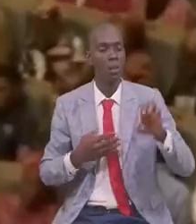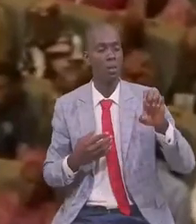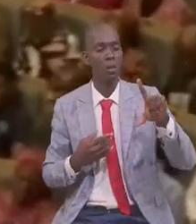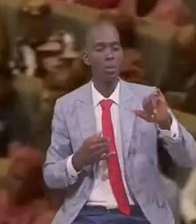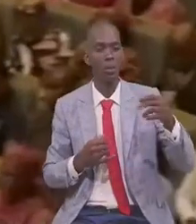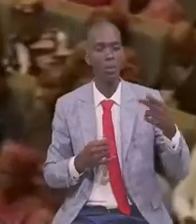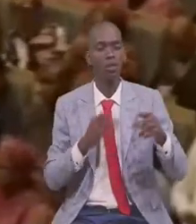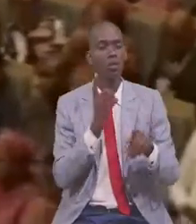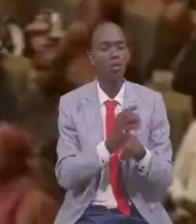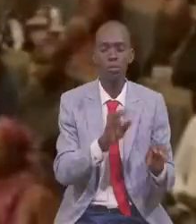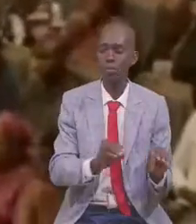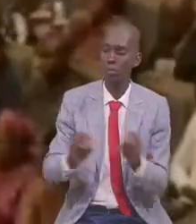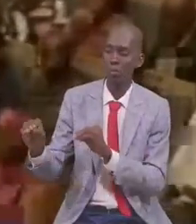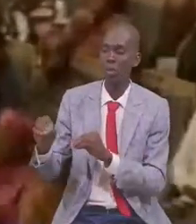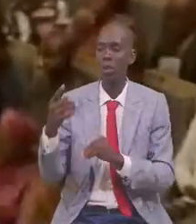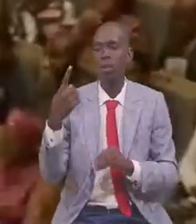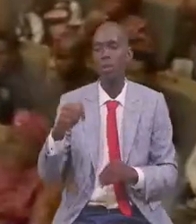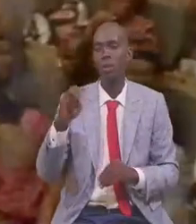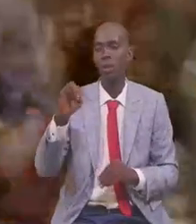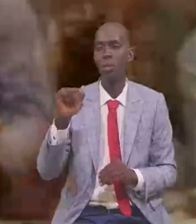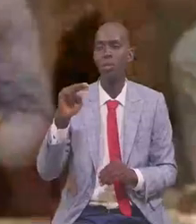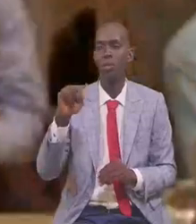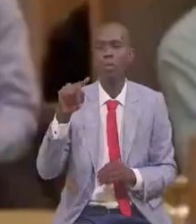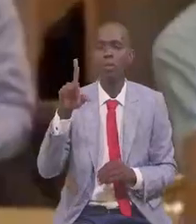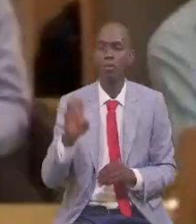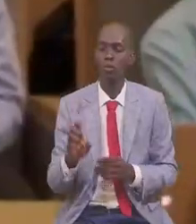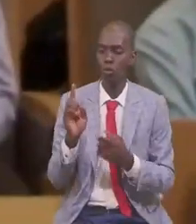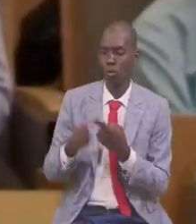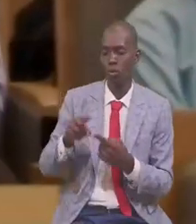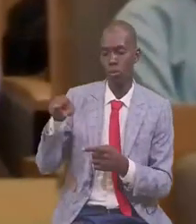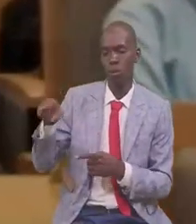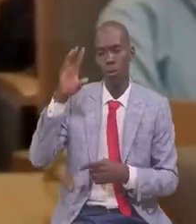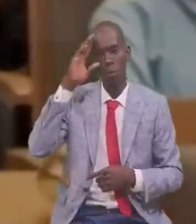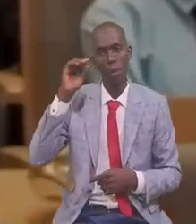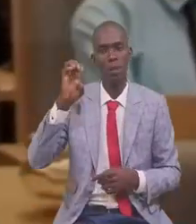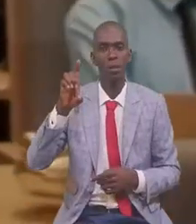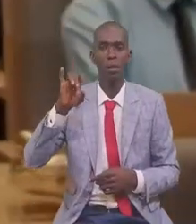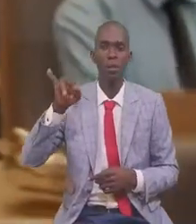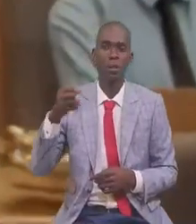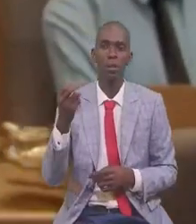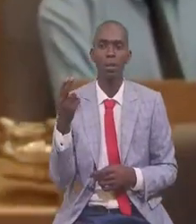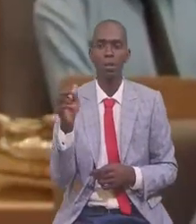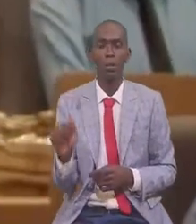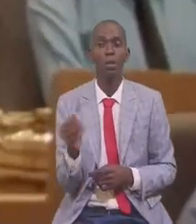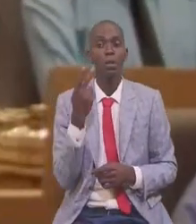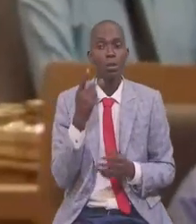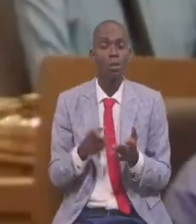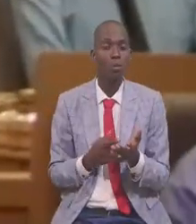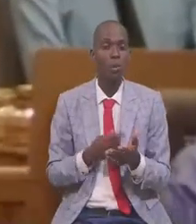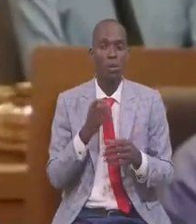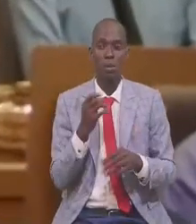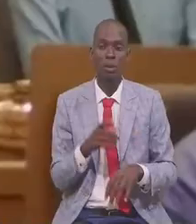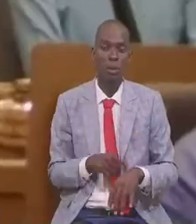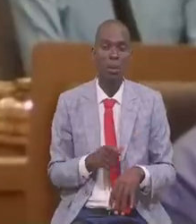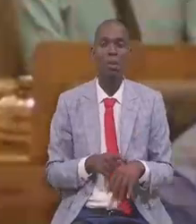Aucune voix, mais il y a l'action. Parfois, vous savez, les actions parlent plus fort que